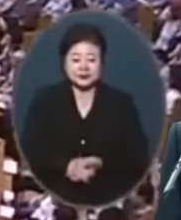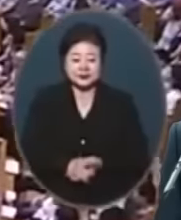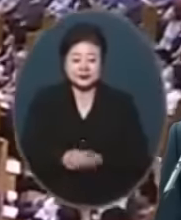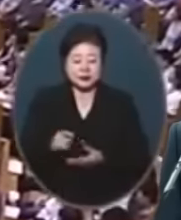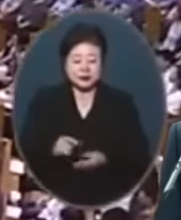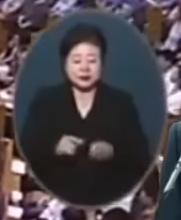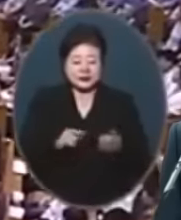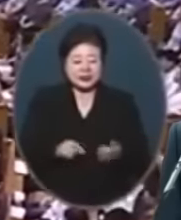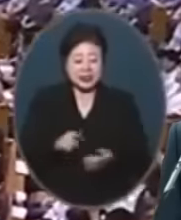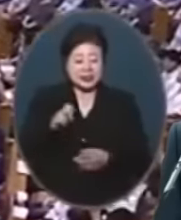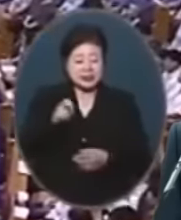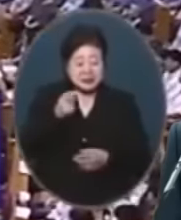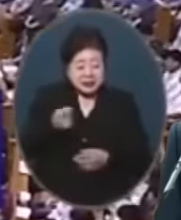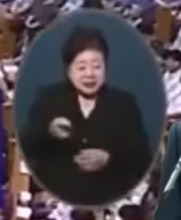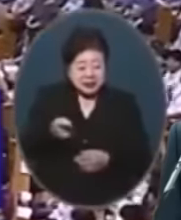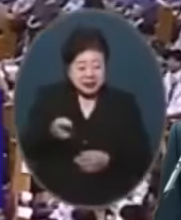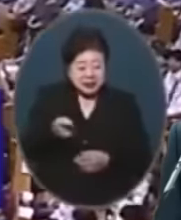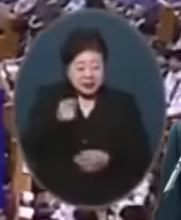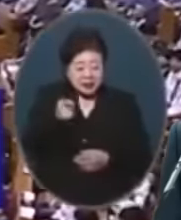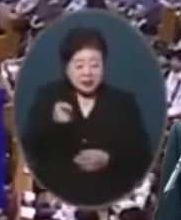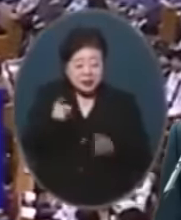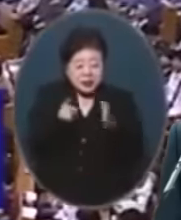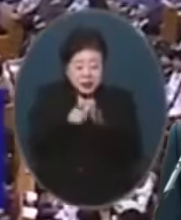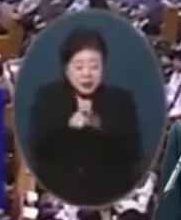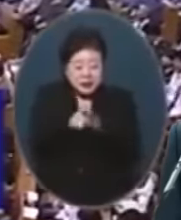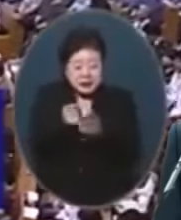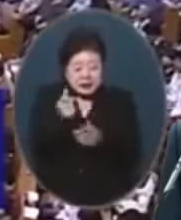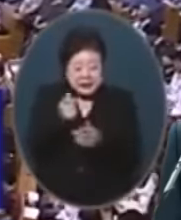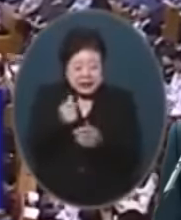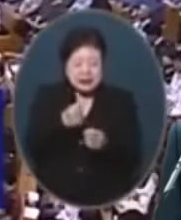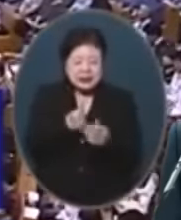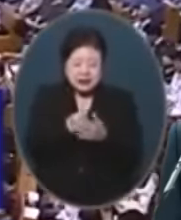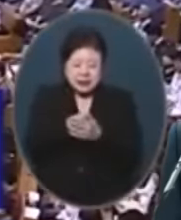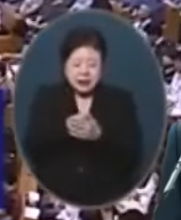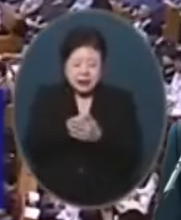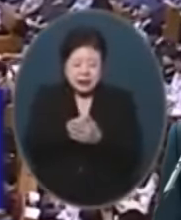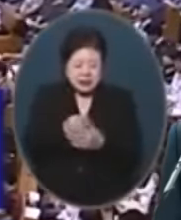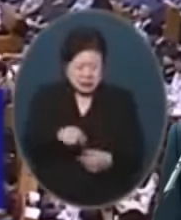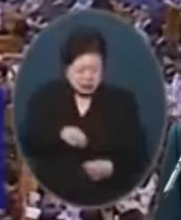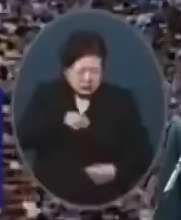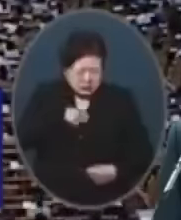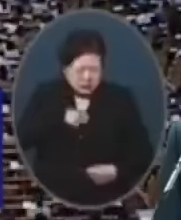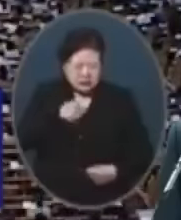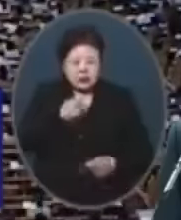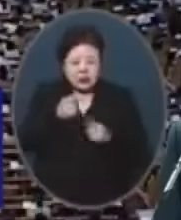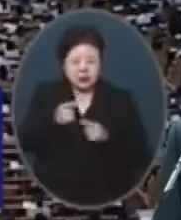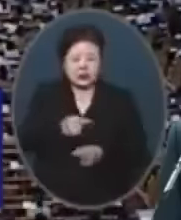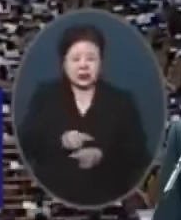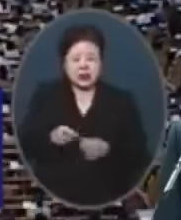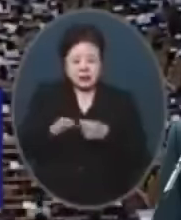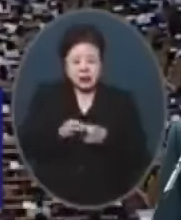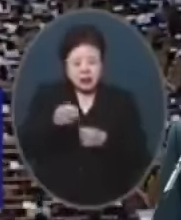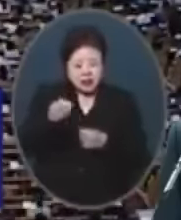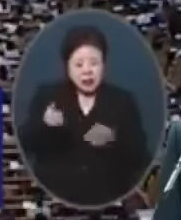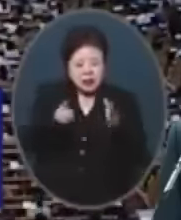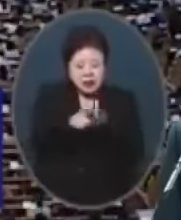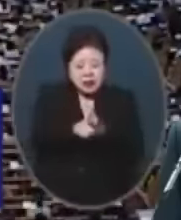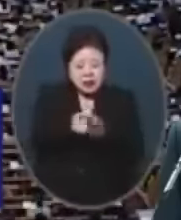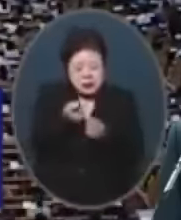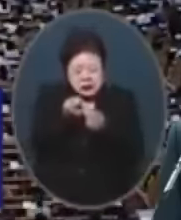마태복음 17장 20절에 이르시되 너희 믿음이 작은 까닭이니라. 진실로 너희에게 이르노니 만일 너희에게